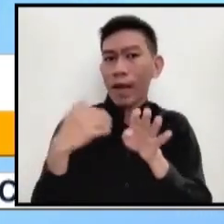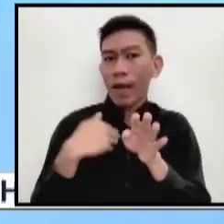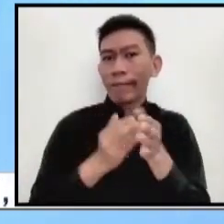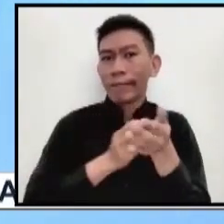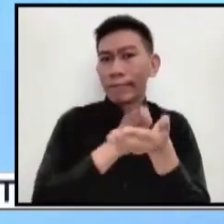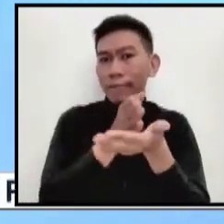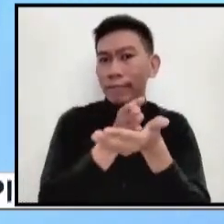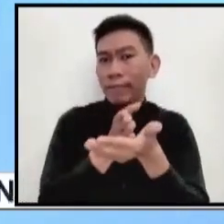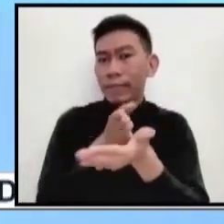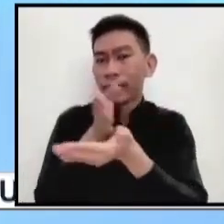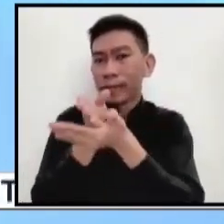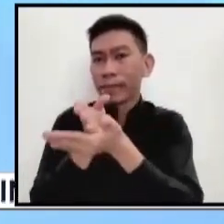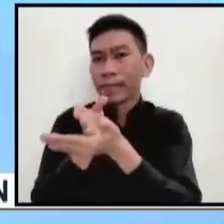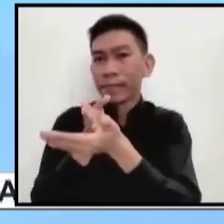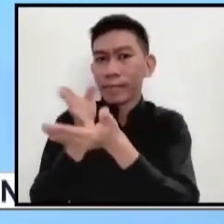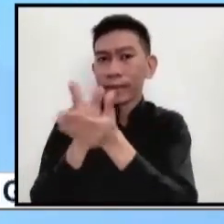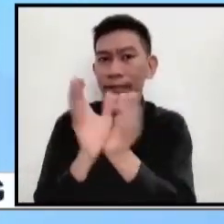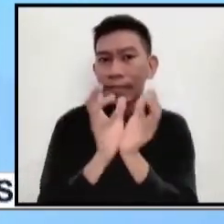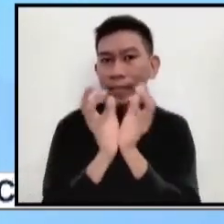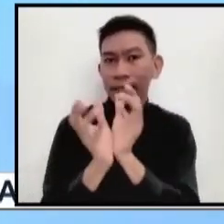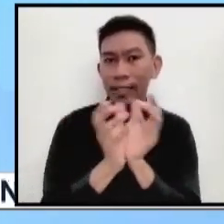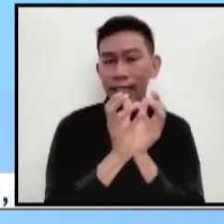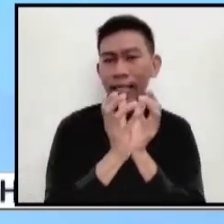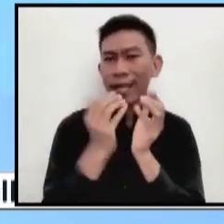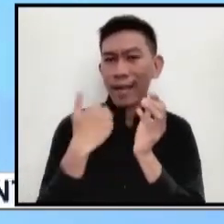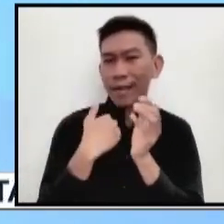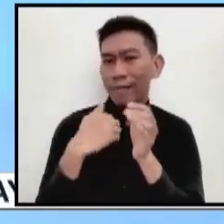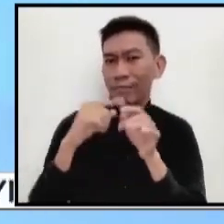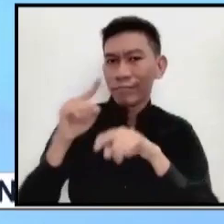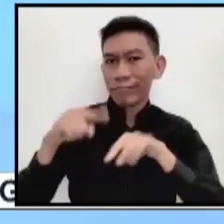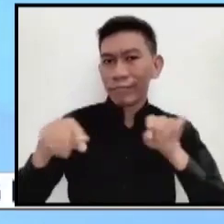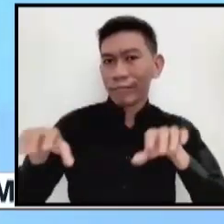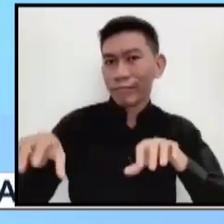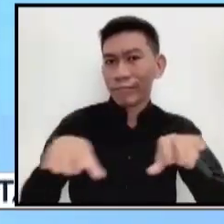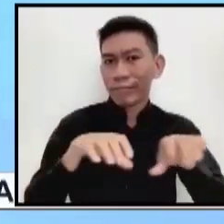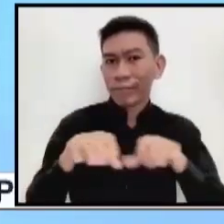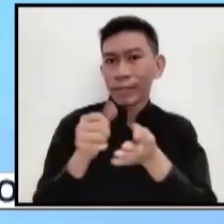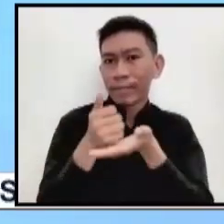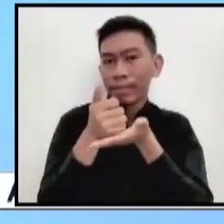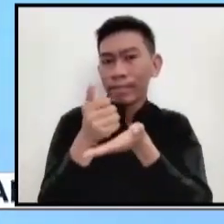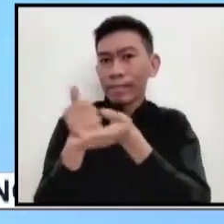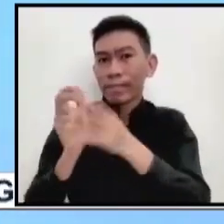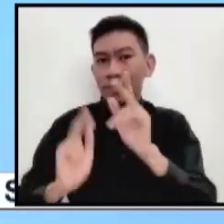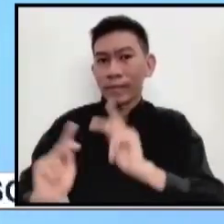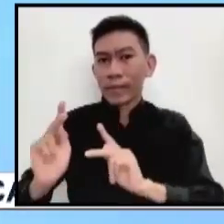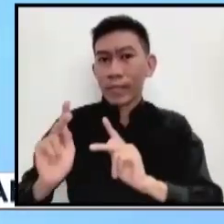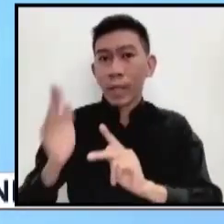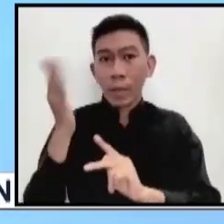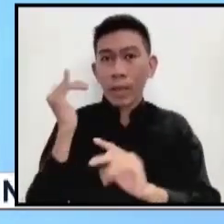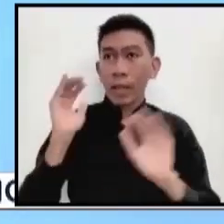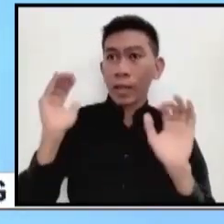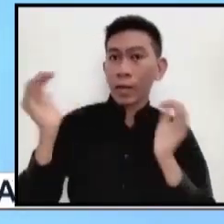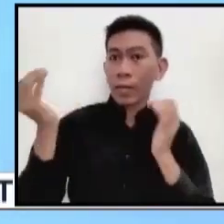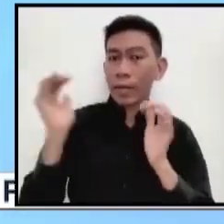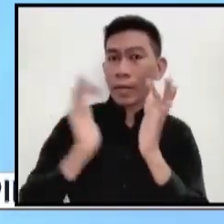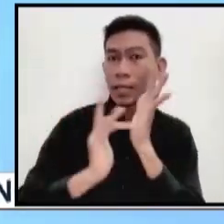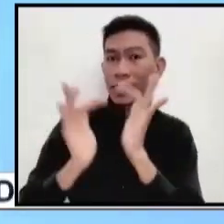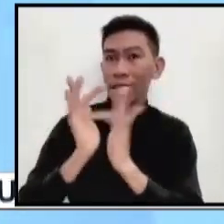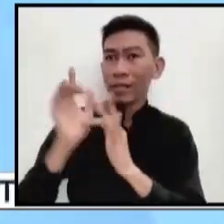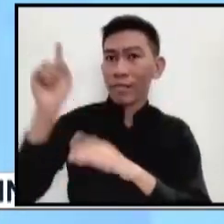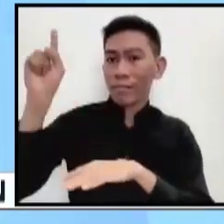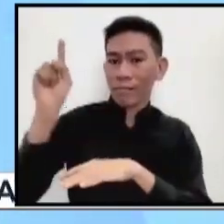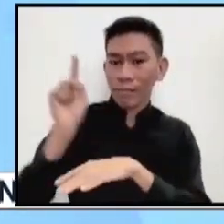mga humanitarian work. Sapagkat si Jesus, nung siya ay nasa lupa, hindi lamang siya nangaral ng ebanghelyo. Nagpagaling siya ng mga may